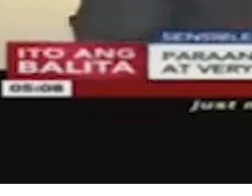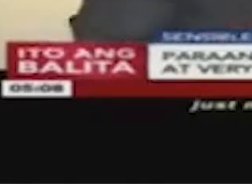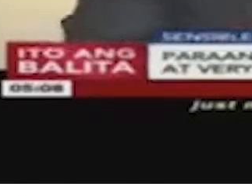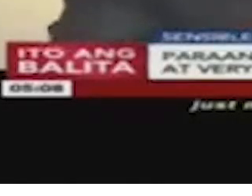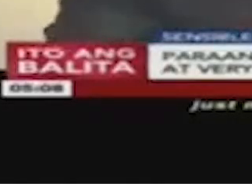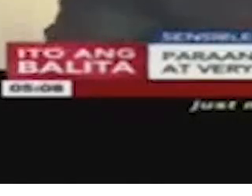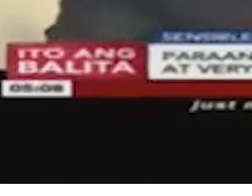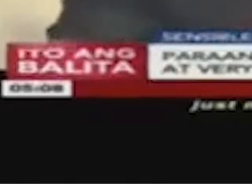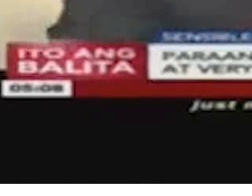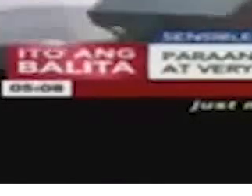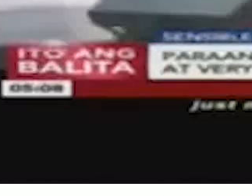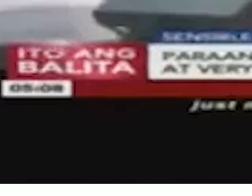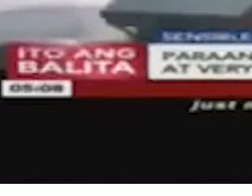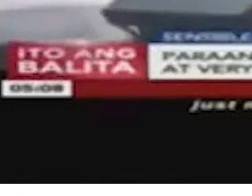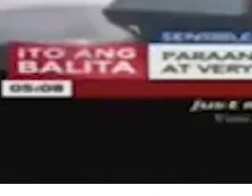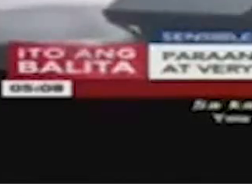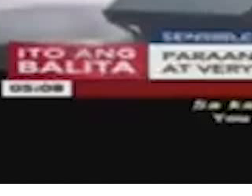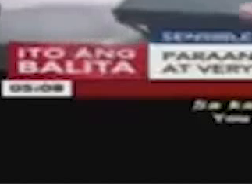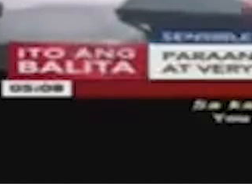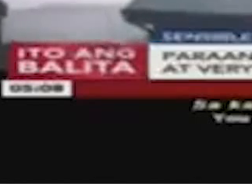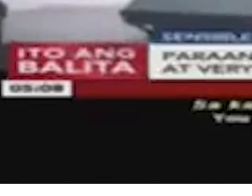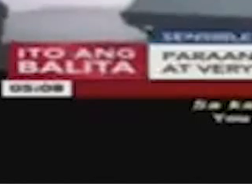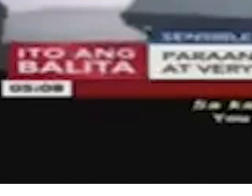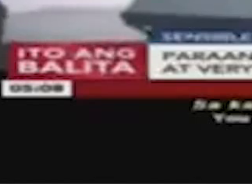mouthing phrases from the Bible, no. Sa kanya